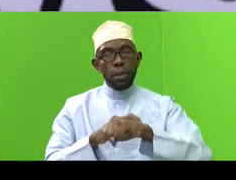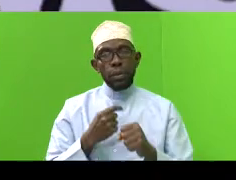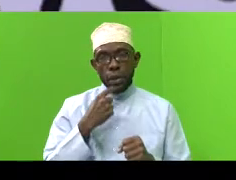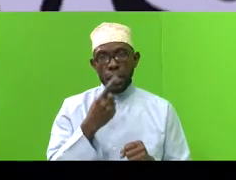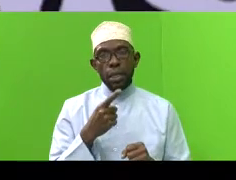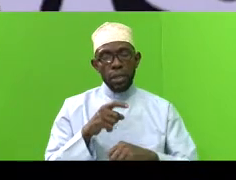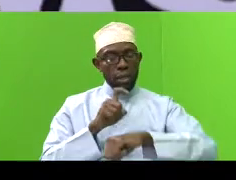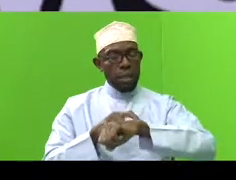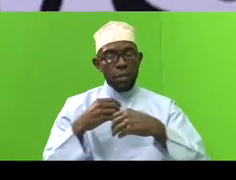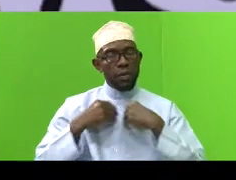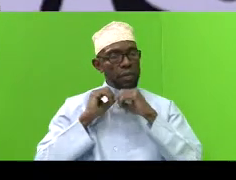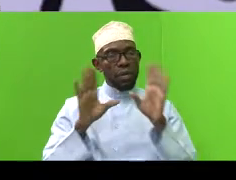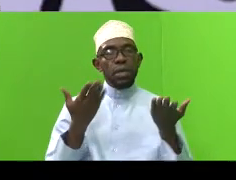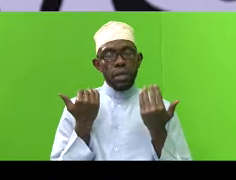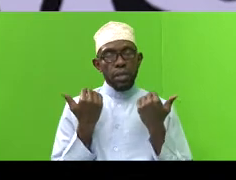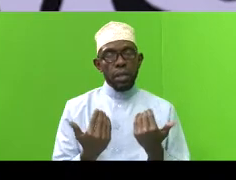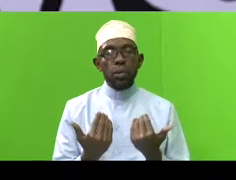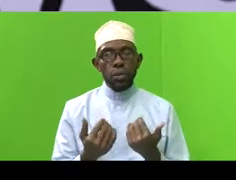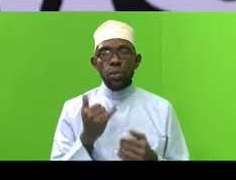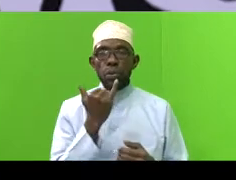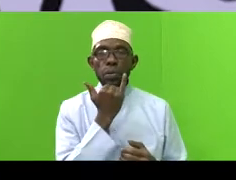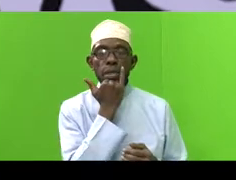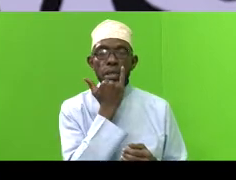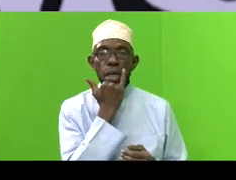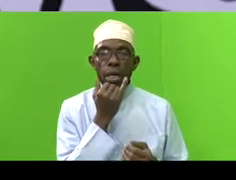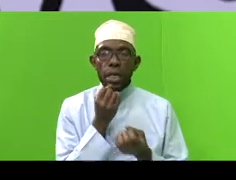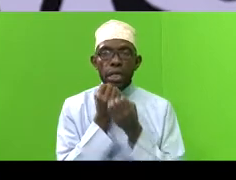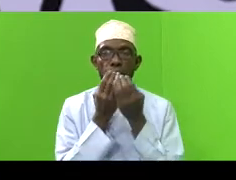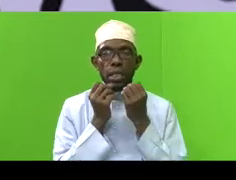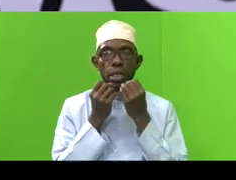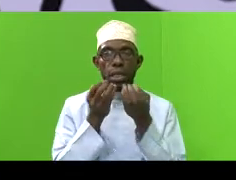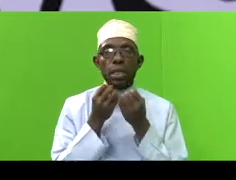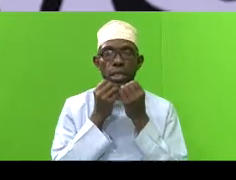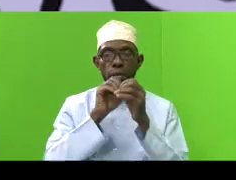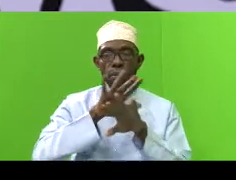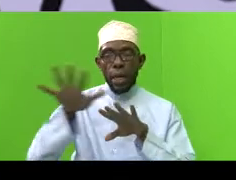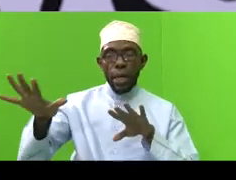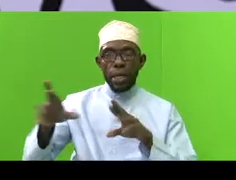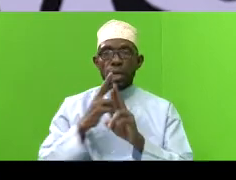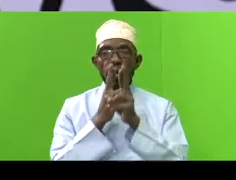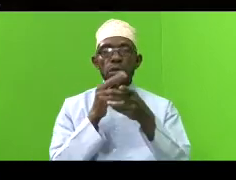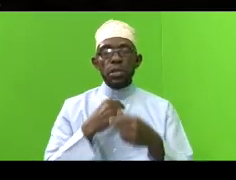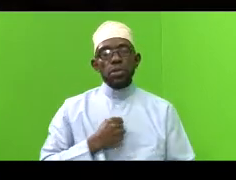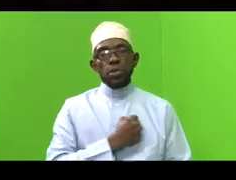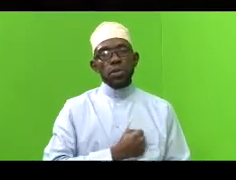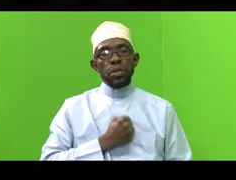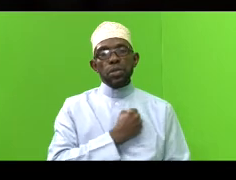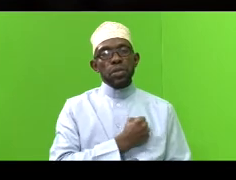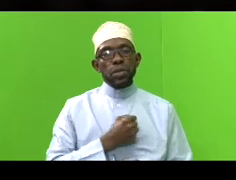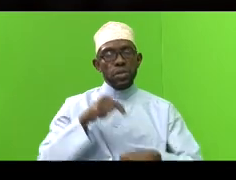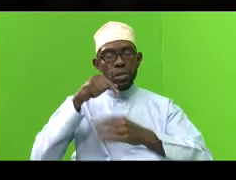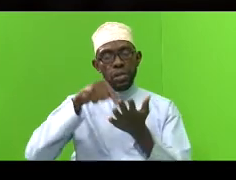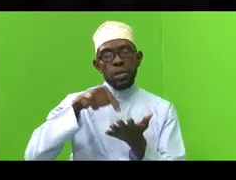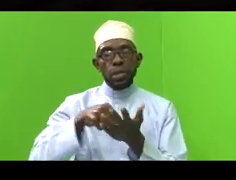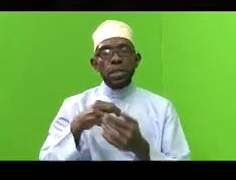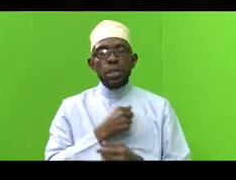muda haupo tena wa kukosea kutangaza, kutoa habari za uongo alafu kuanza kusema samahani, naomba radhi. Ndio